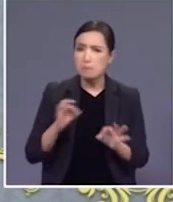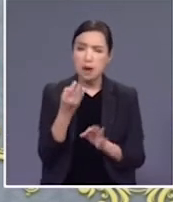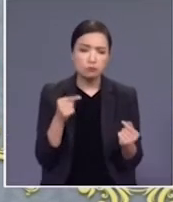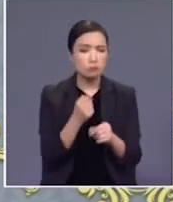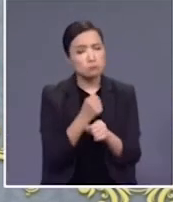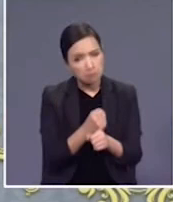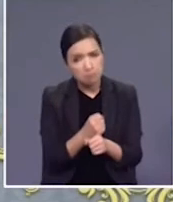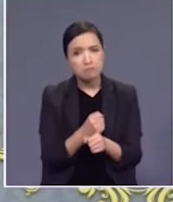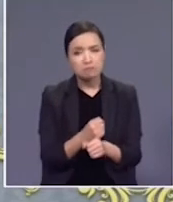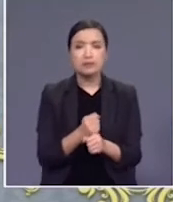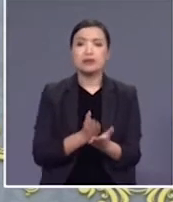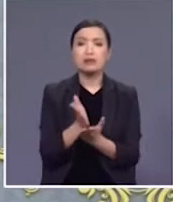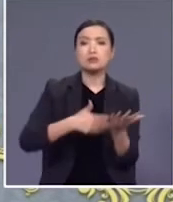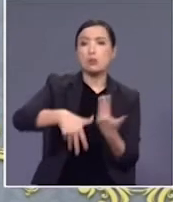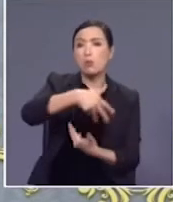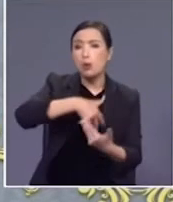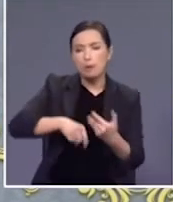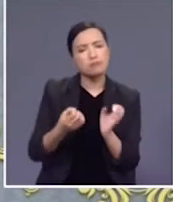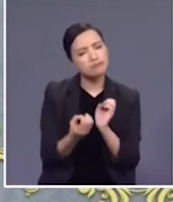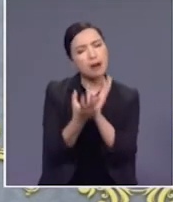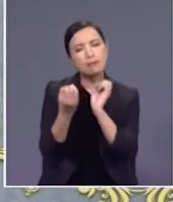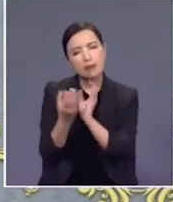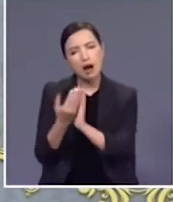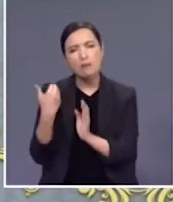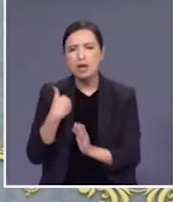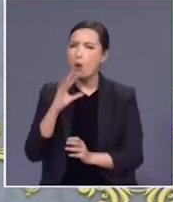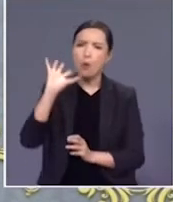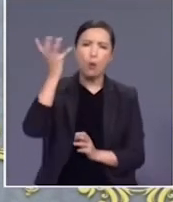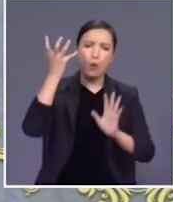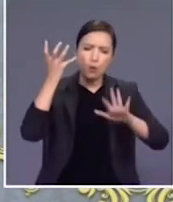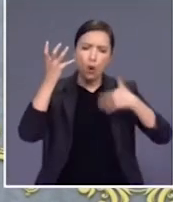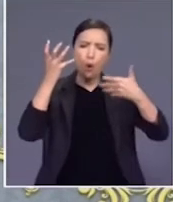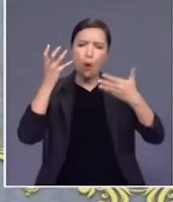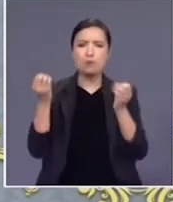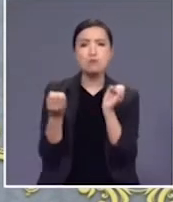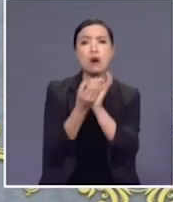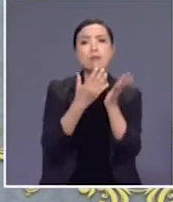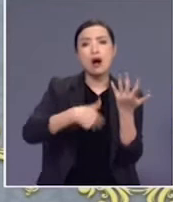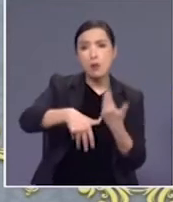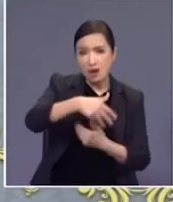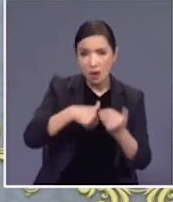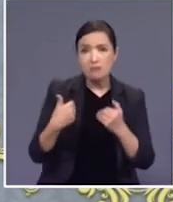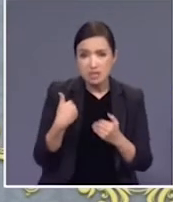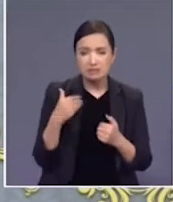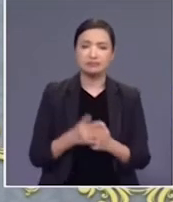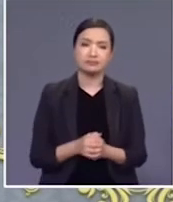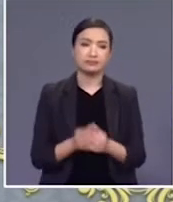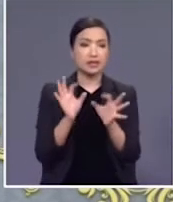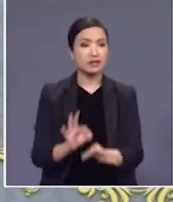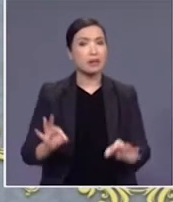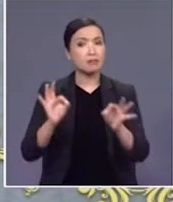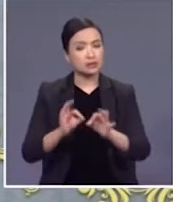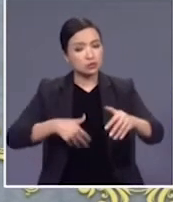รวมถึงด้านสิ่งแวดล้อมที่ได้รับผลกระทบอย่างมากจากภาวะโลกร้อนอีกประเด็นการเปลี่ยนแปลงที่สำคัญก็คือการที่ประ